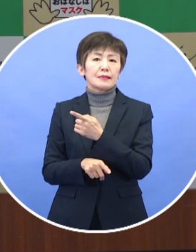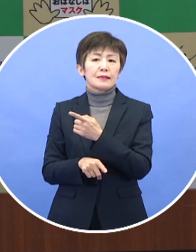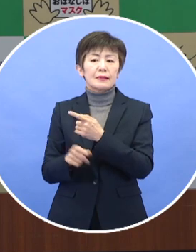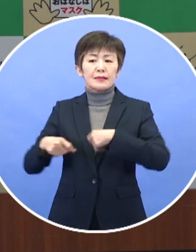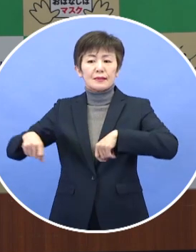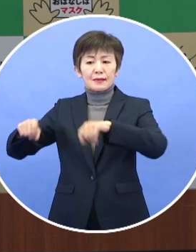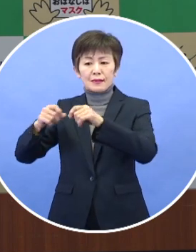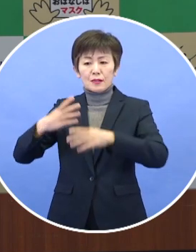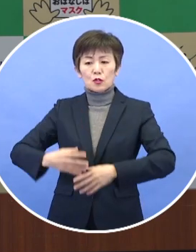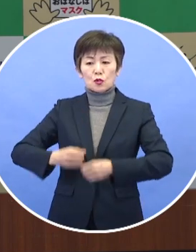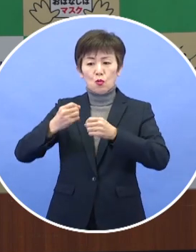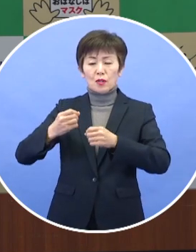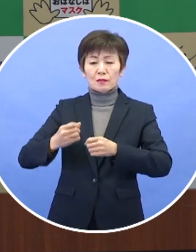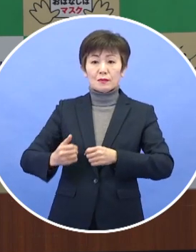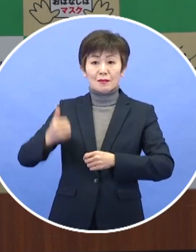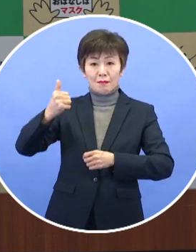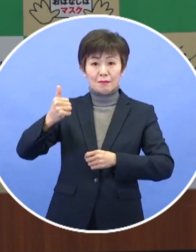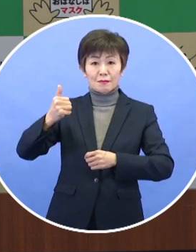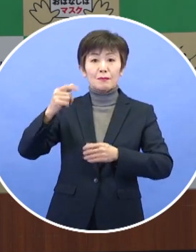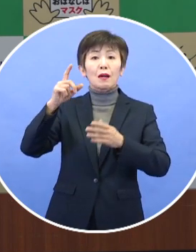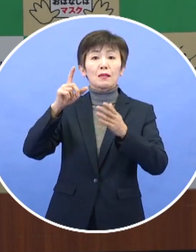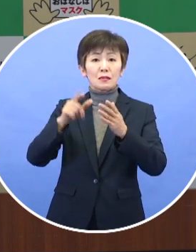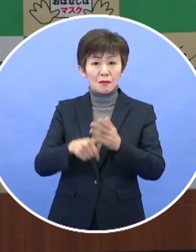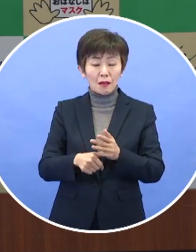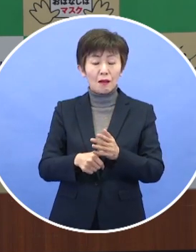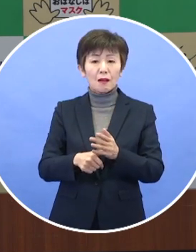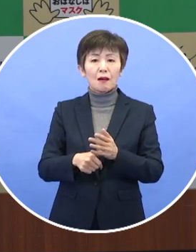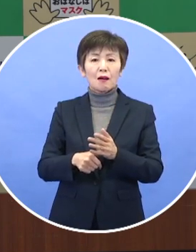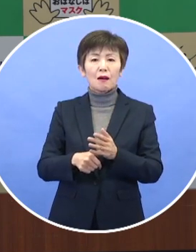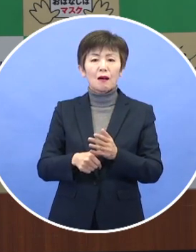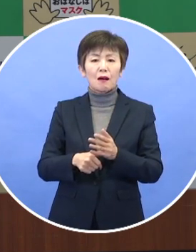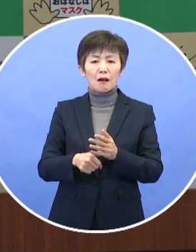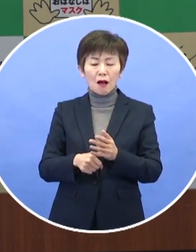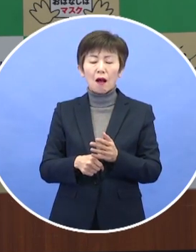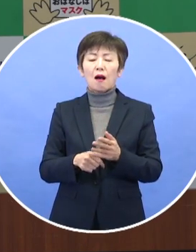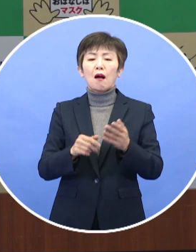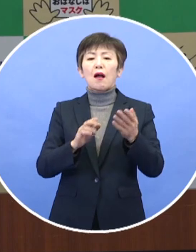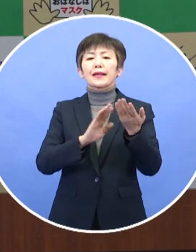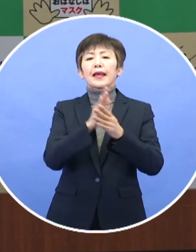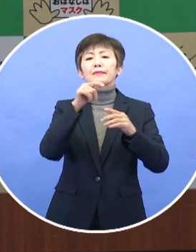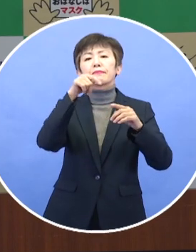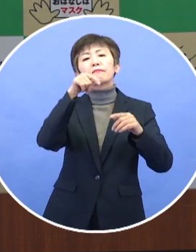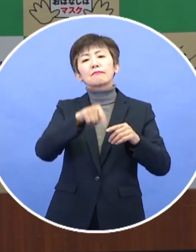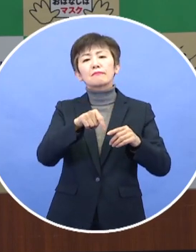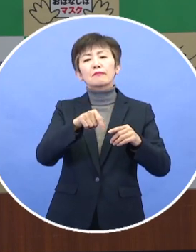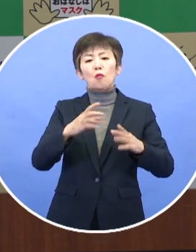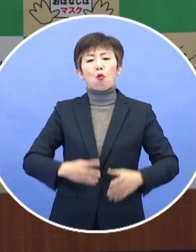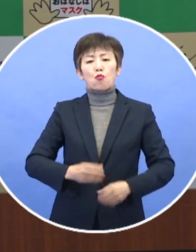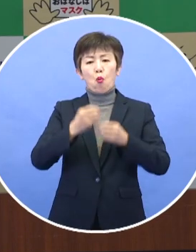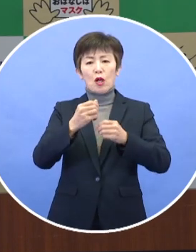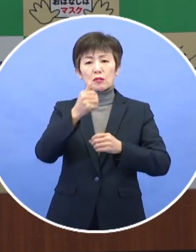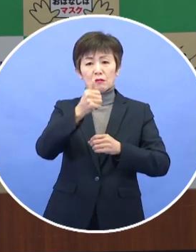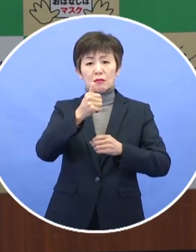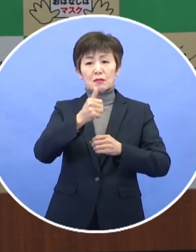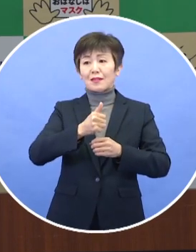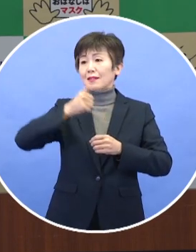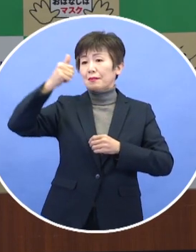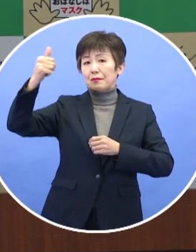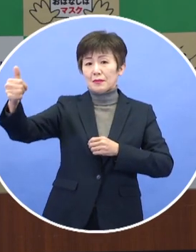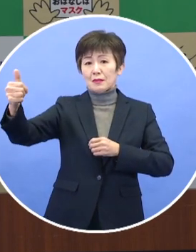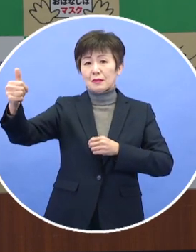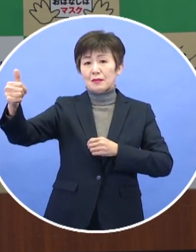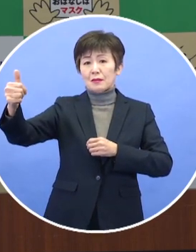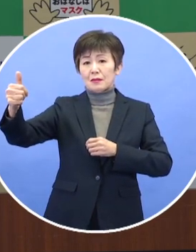統括官は県庁そのものがですねの統括官が東京の方に行って、各部にも指示を